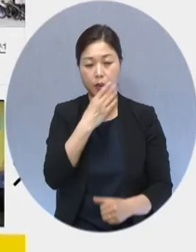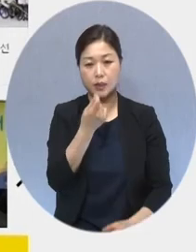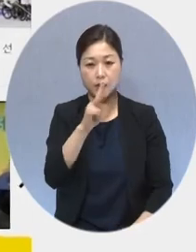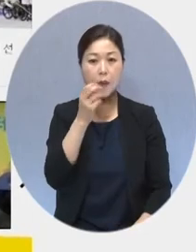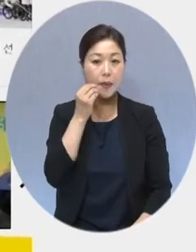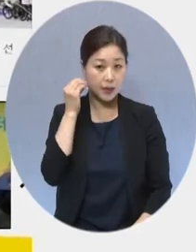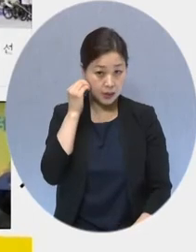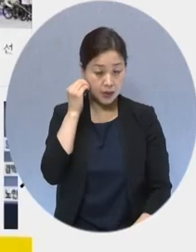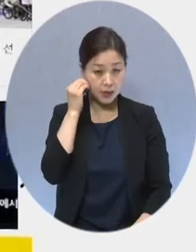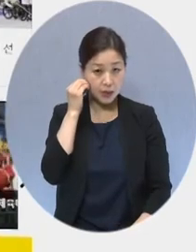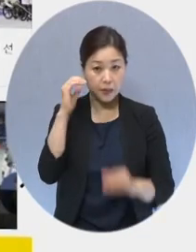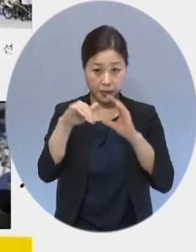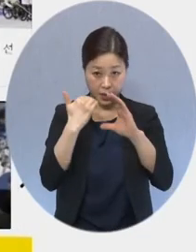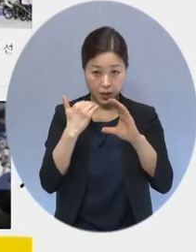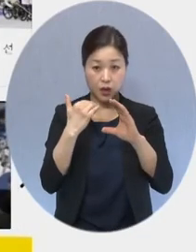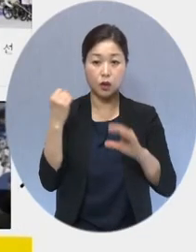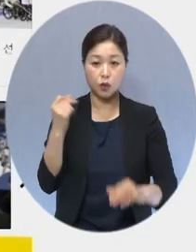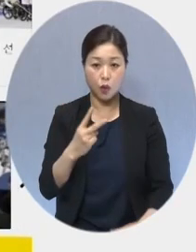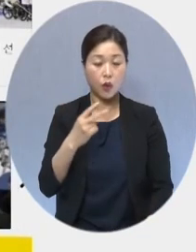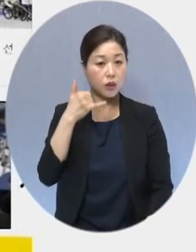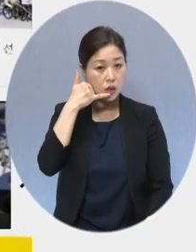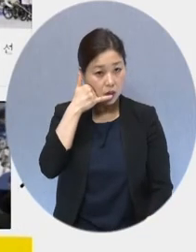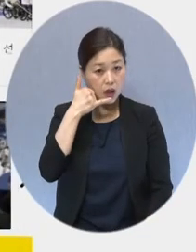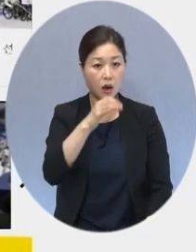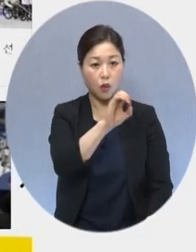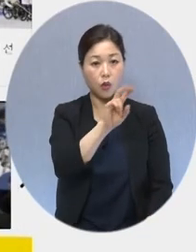홈페이지 또는 전자우편,